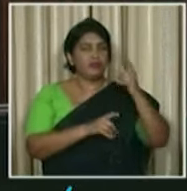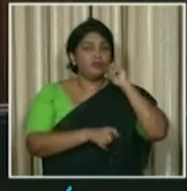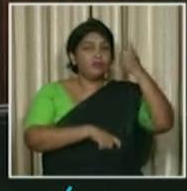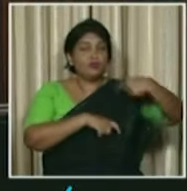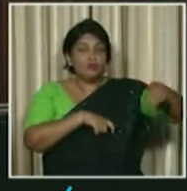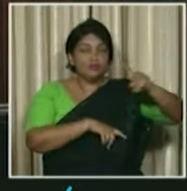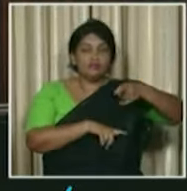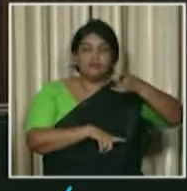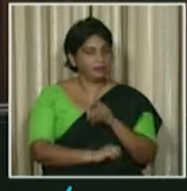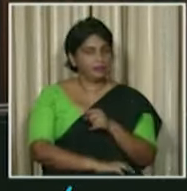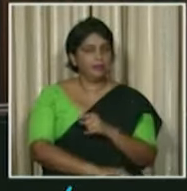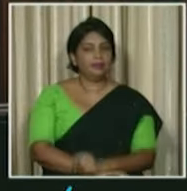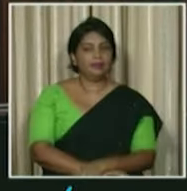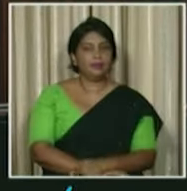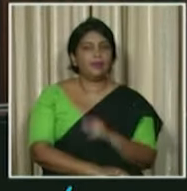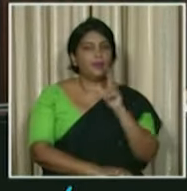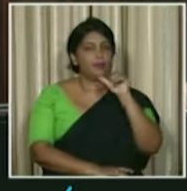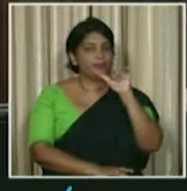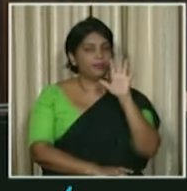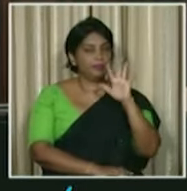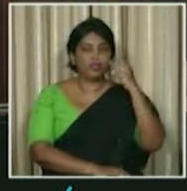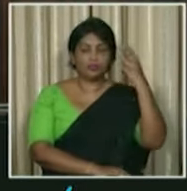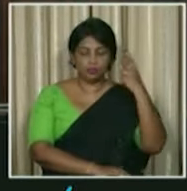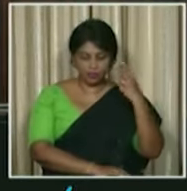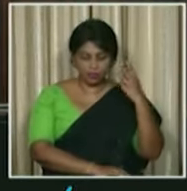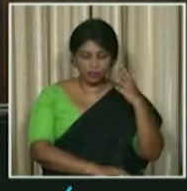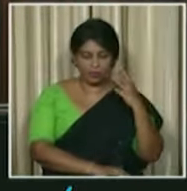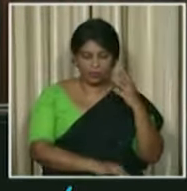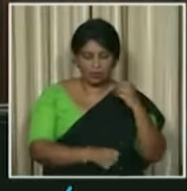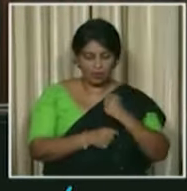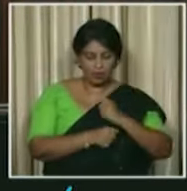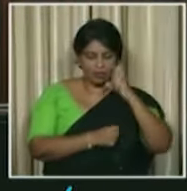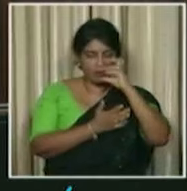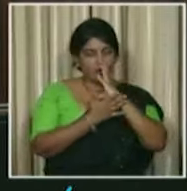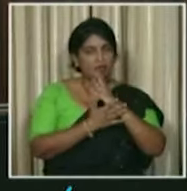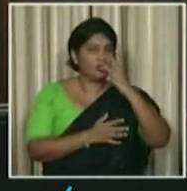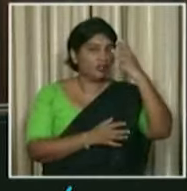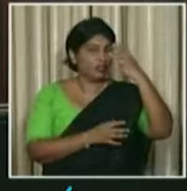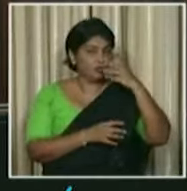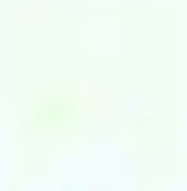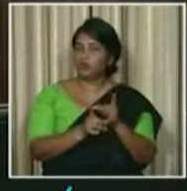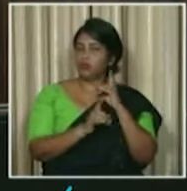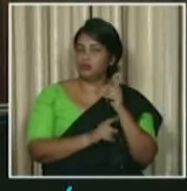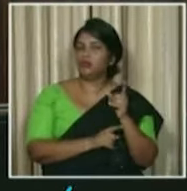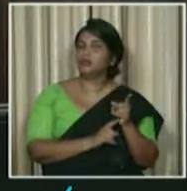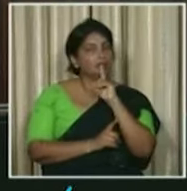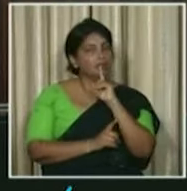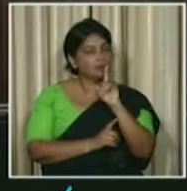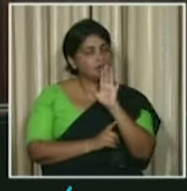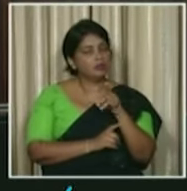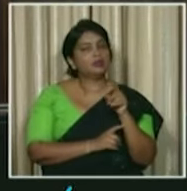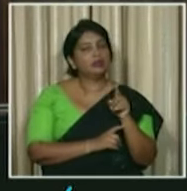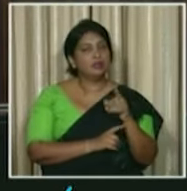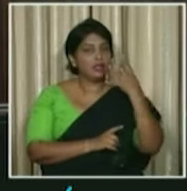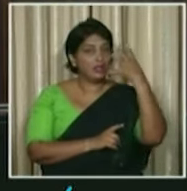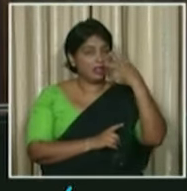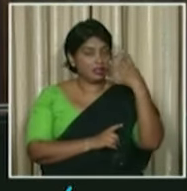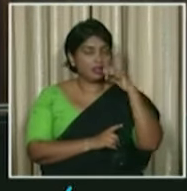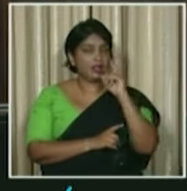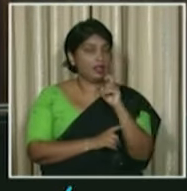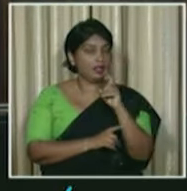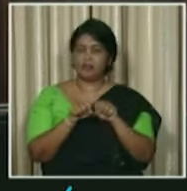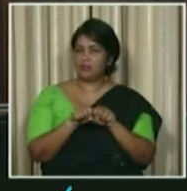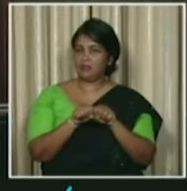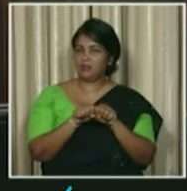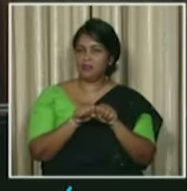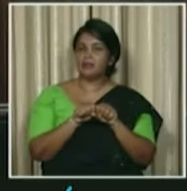විචාරණයෙන් එය අනුමත කළ යුතුය. 75 3 වගන්තිය ආණ්ඩුක්‍රම ව්‍යවස්ථාවේ 3 වෙනි වට සමග කිය යුතු 4 ඈ අවස්ථා